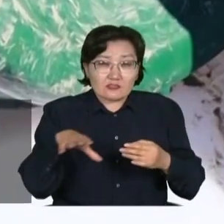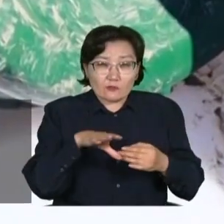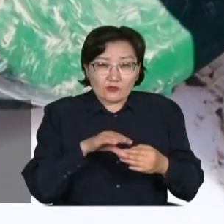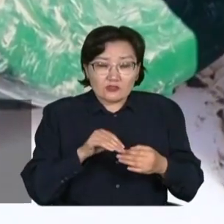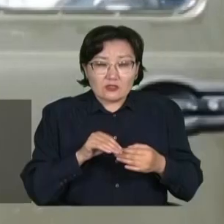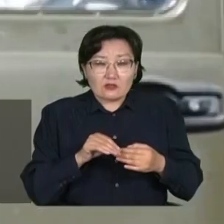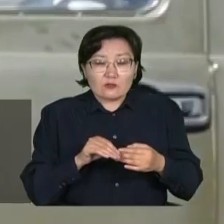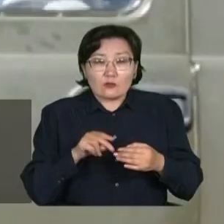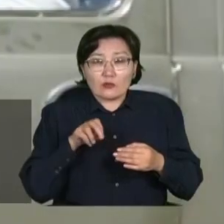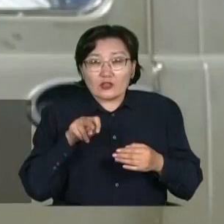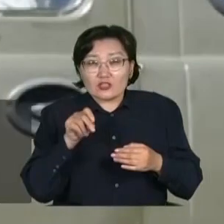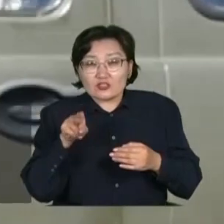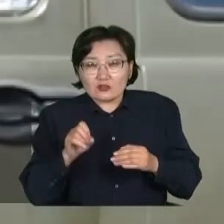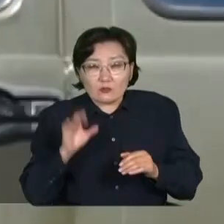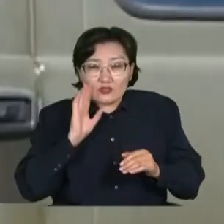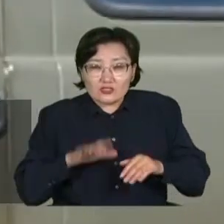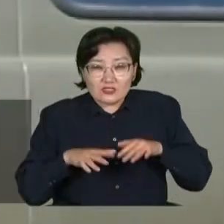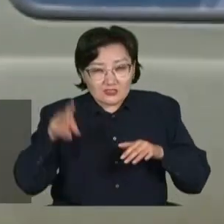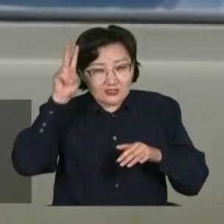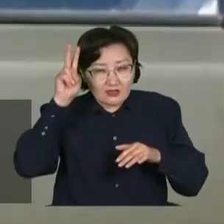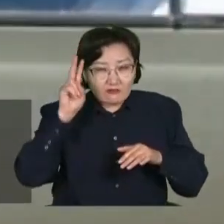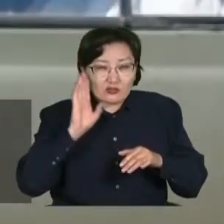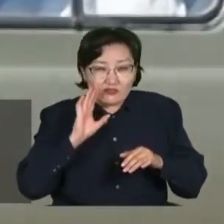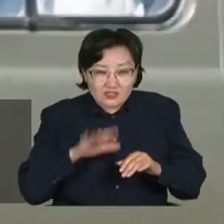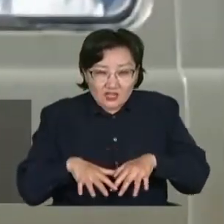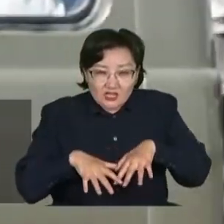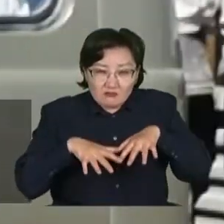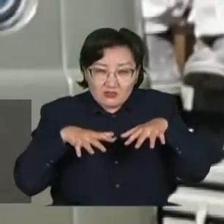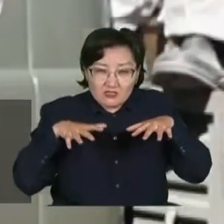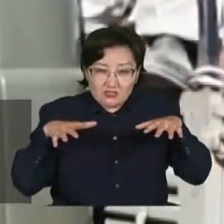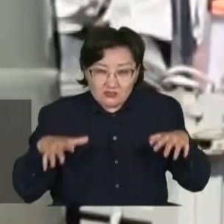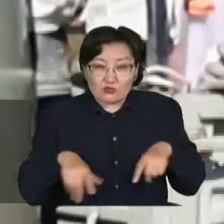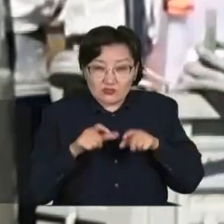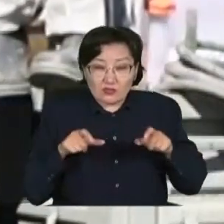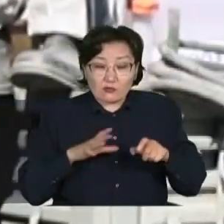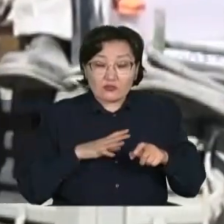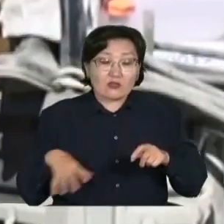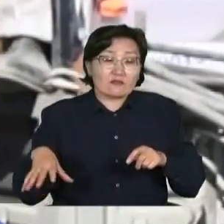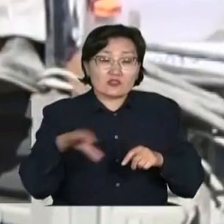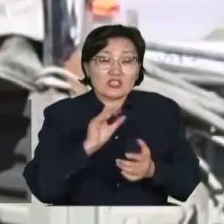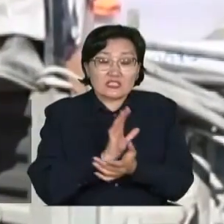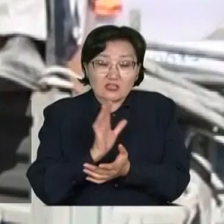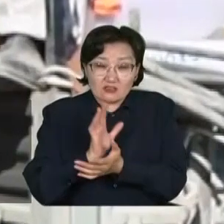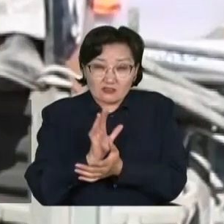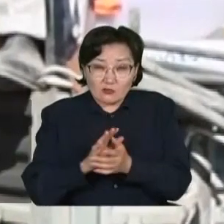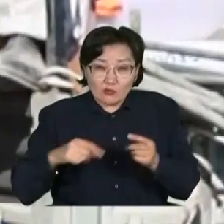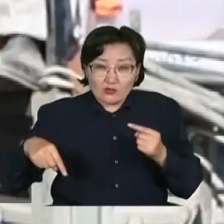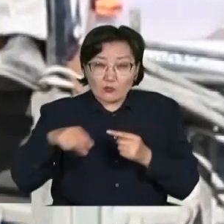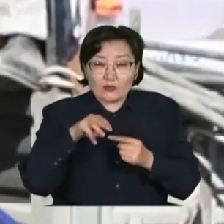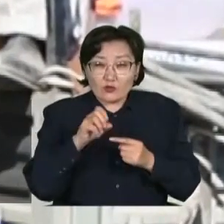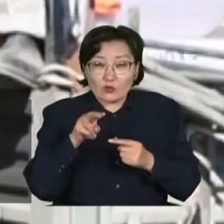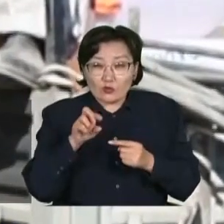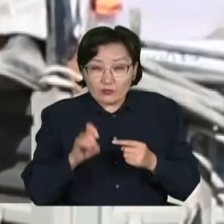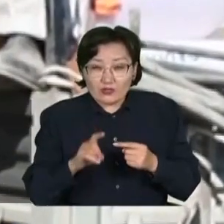эти палочки, оно же приплыло, септики всплыли у людей. То есть это все грязь, это все микробы, все